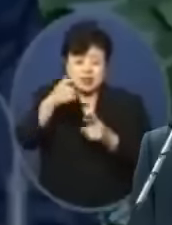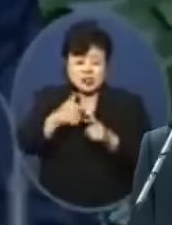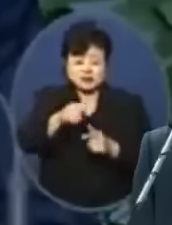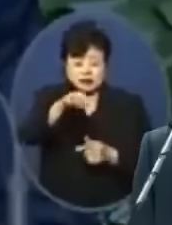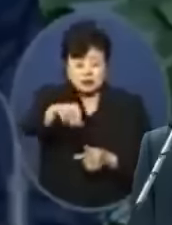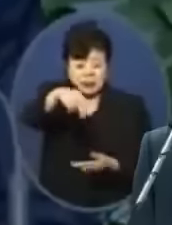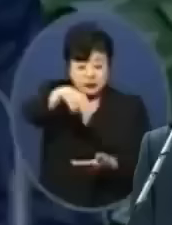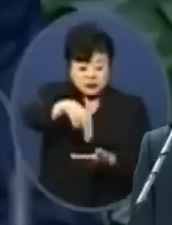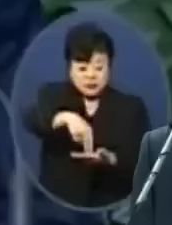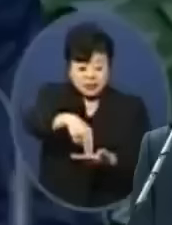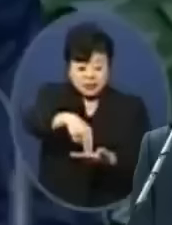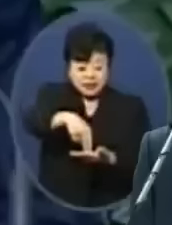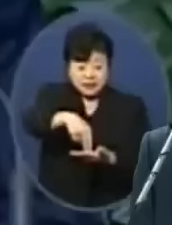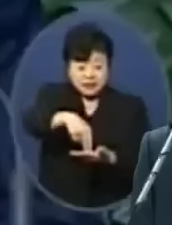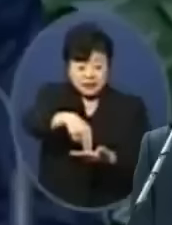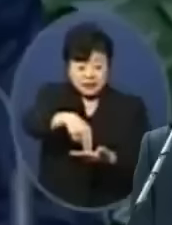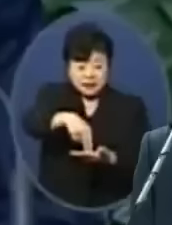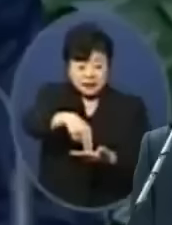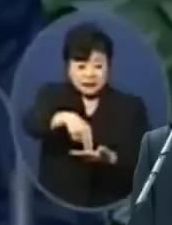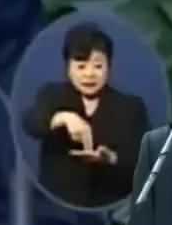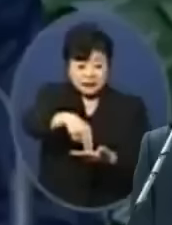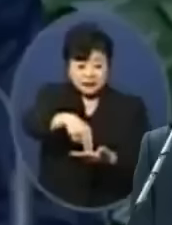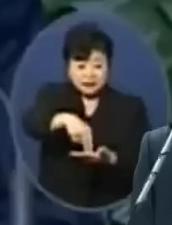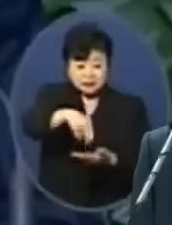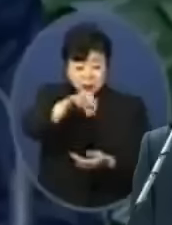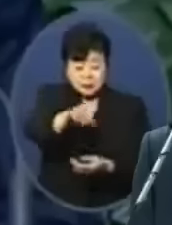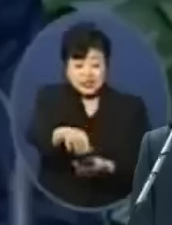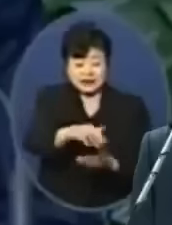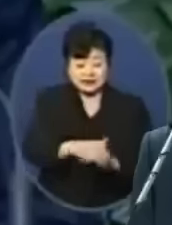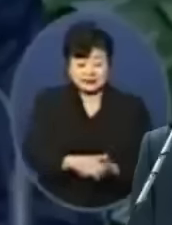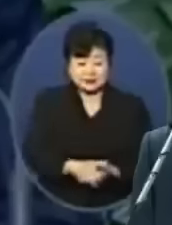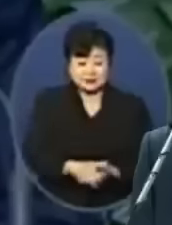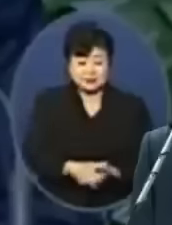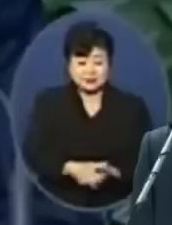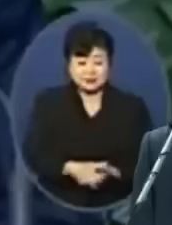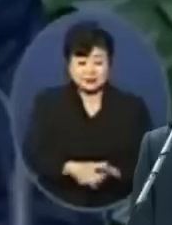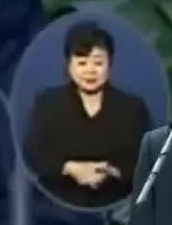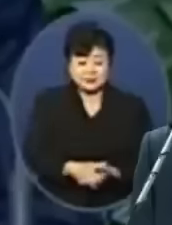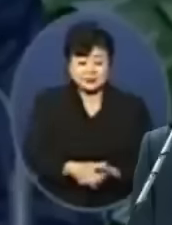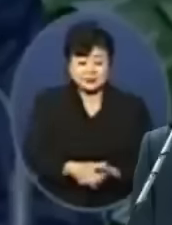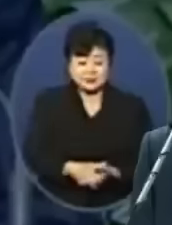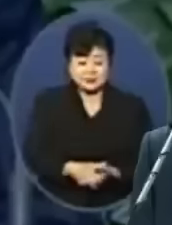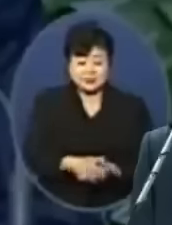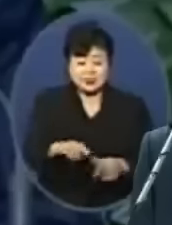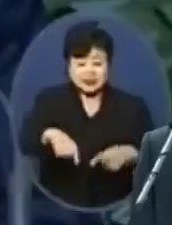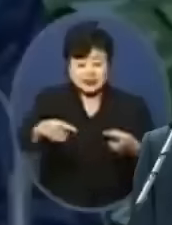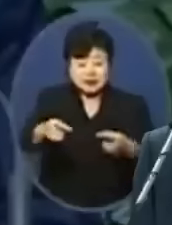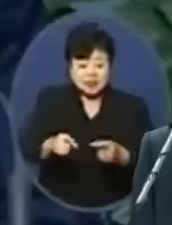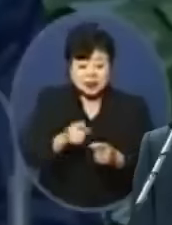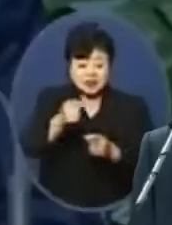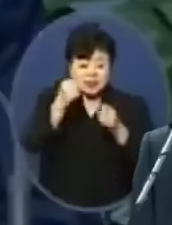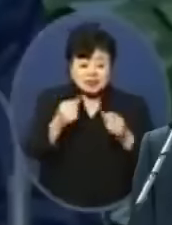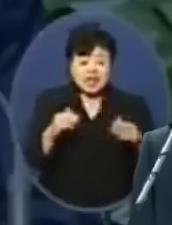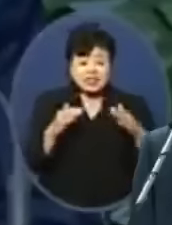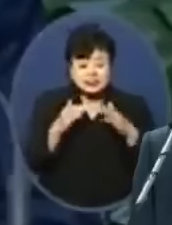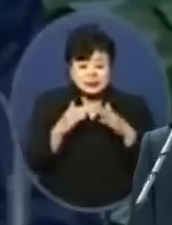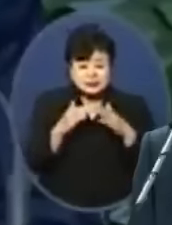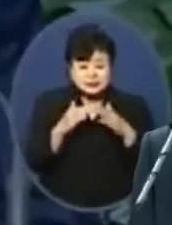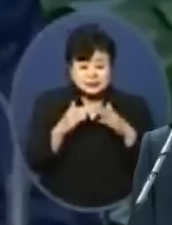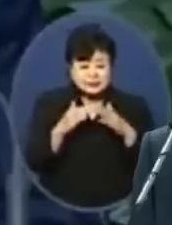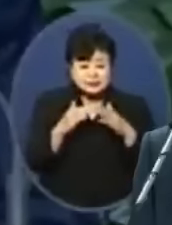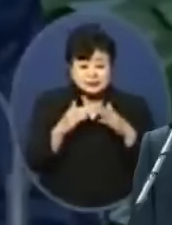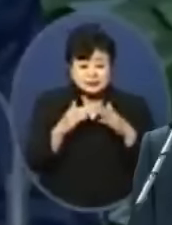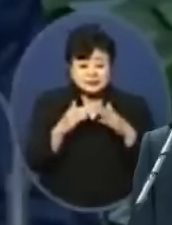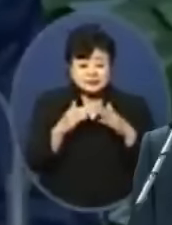예수님 앞에 섰는데 아 그곳에 들어가서 영원히 살 집들을